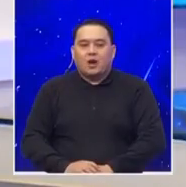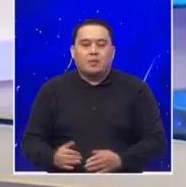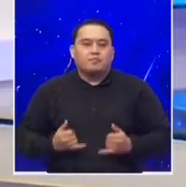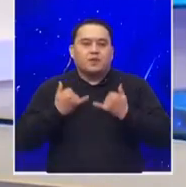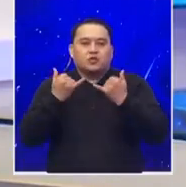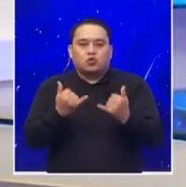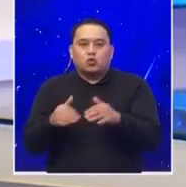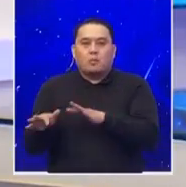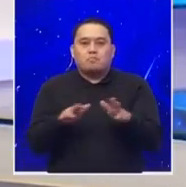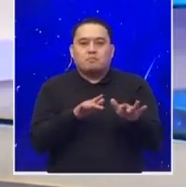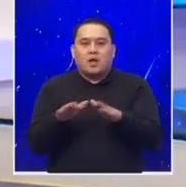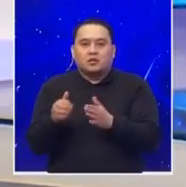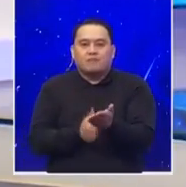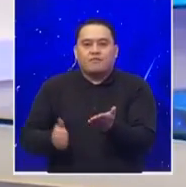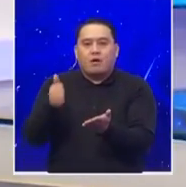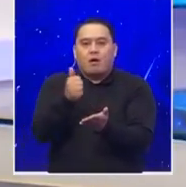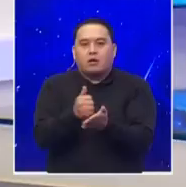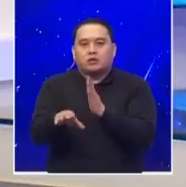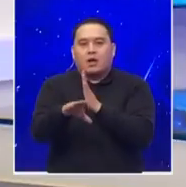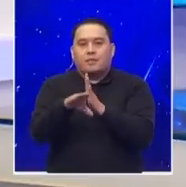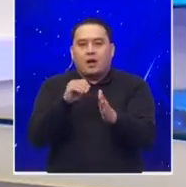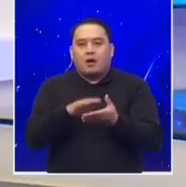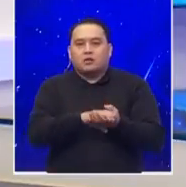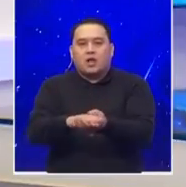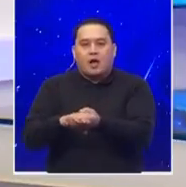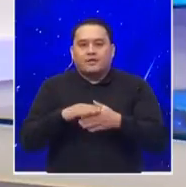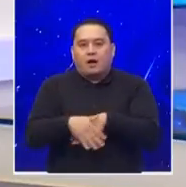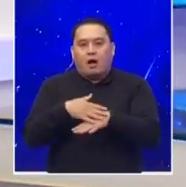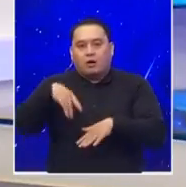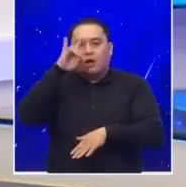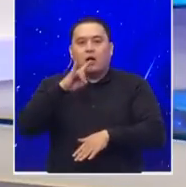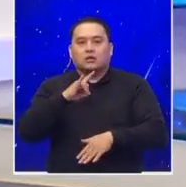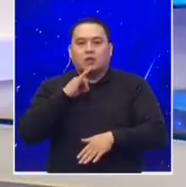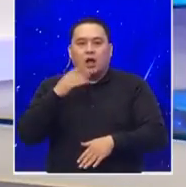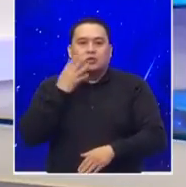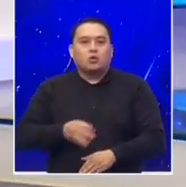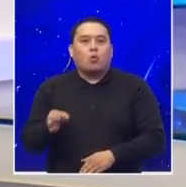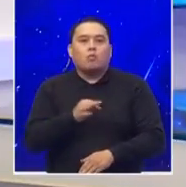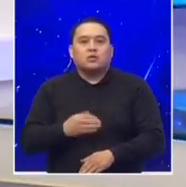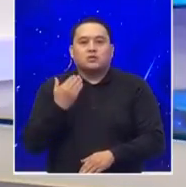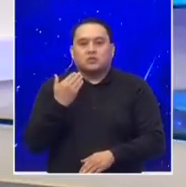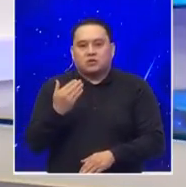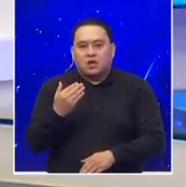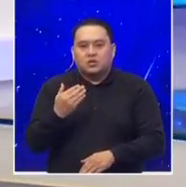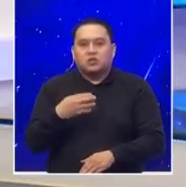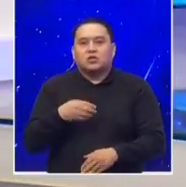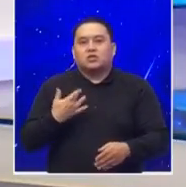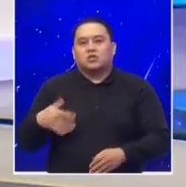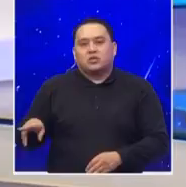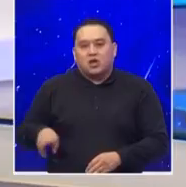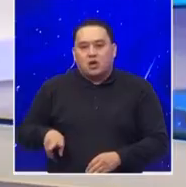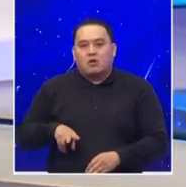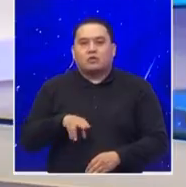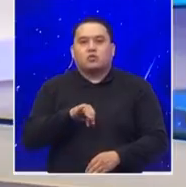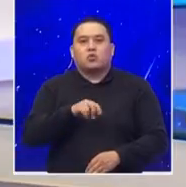Почетная миссия. Одним из кандидатов в депутаты от Ассамблеи народа Казахстана стал уроженец Алматинской области, директор